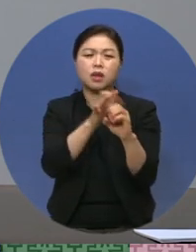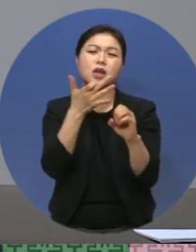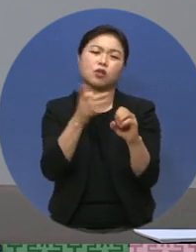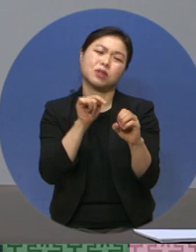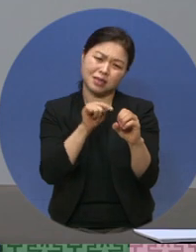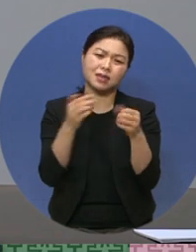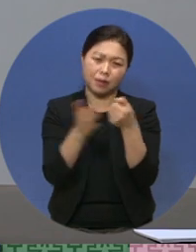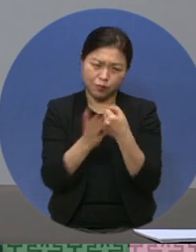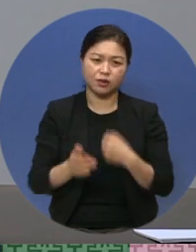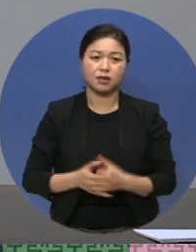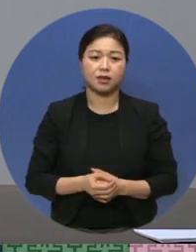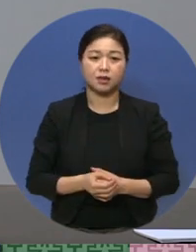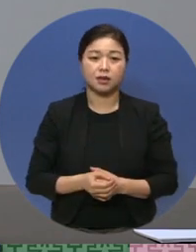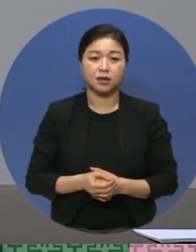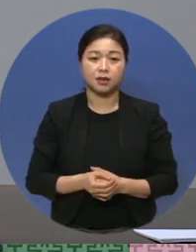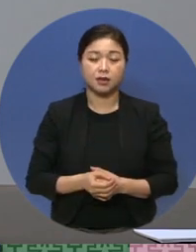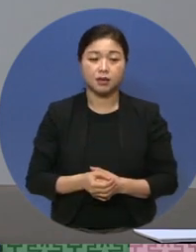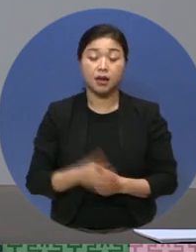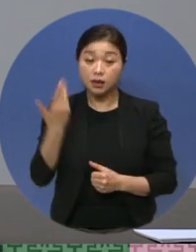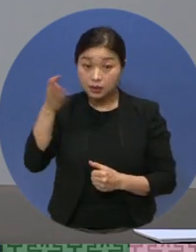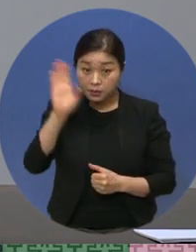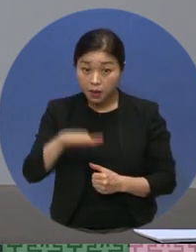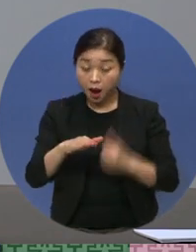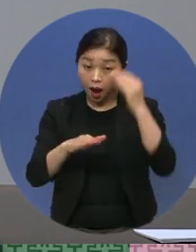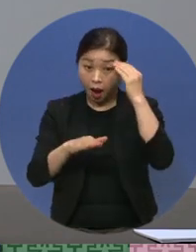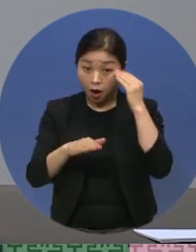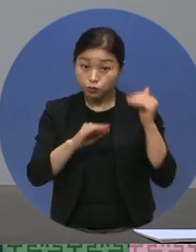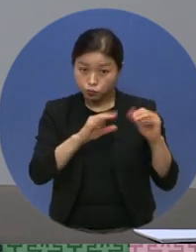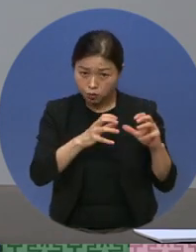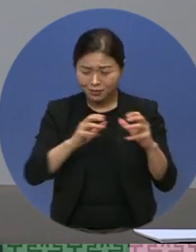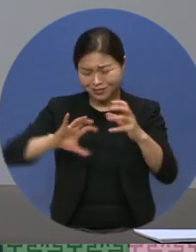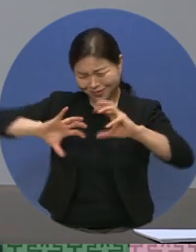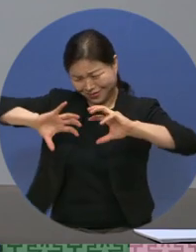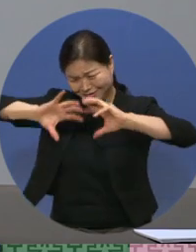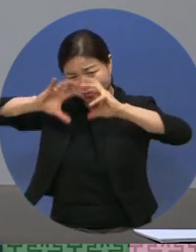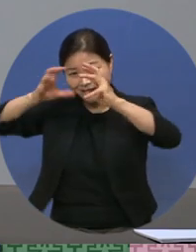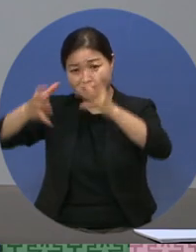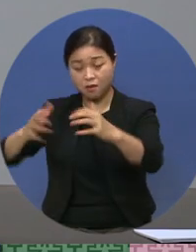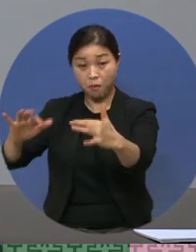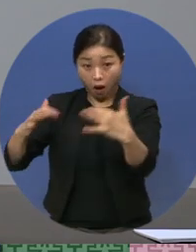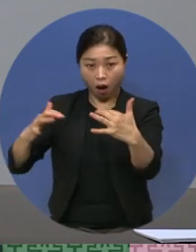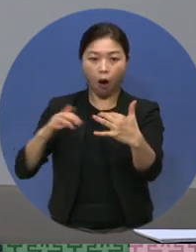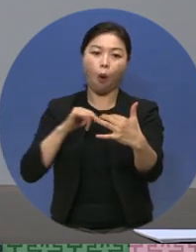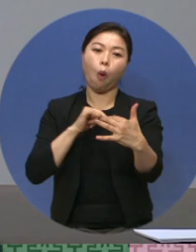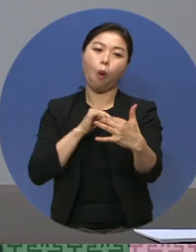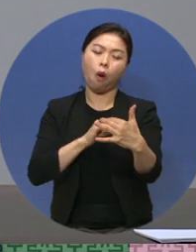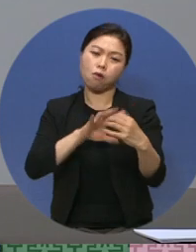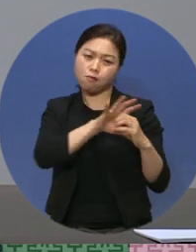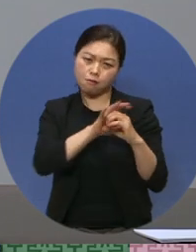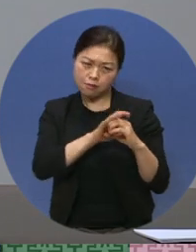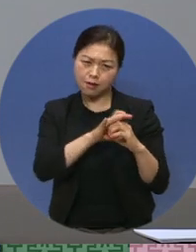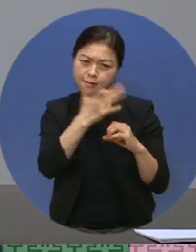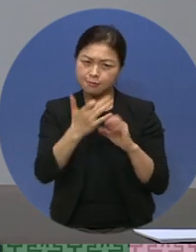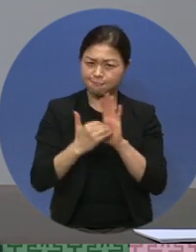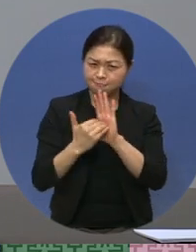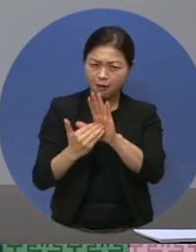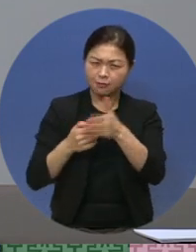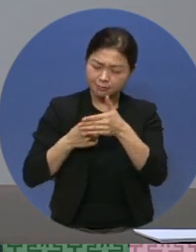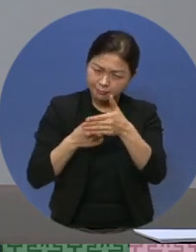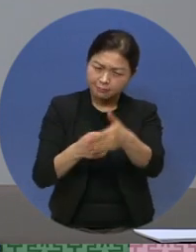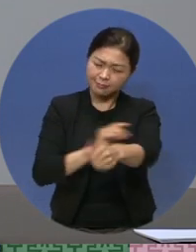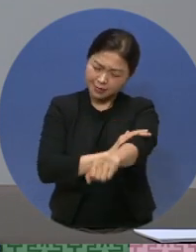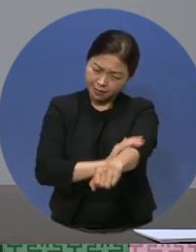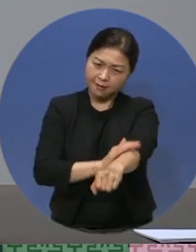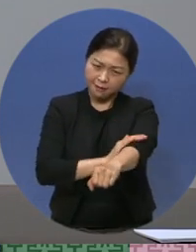때문입니다. 그러나 우리나라는 세계에서 으뜸으로 코로나19를 잘 방어하고 극복해